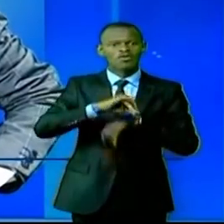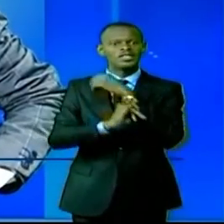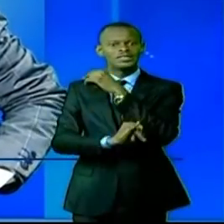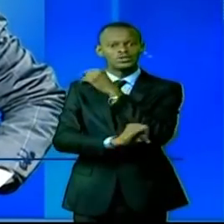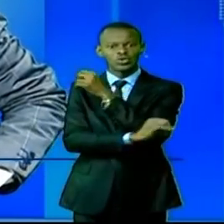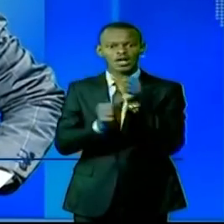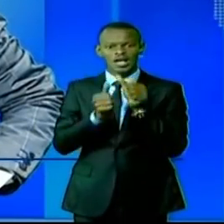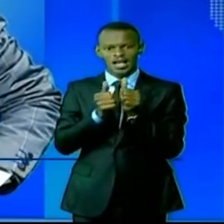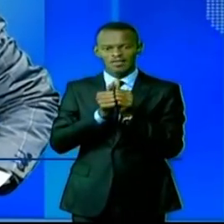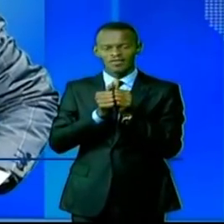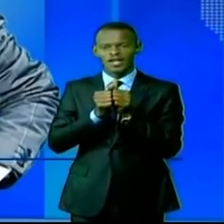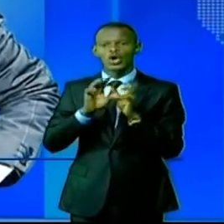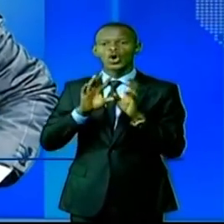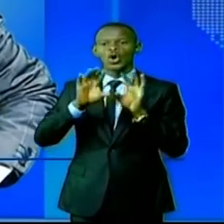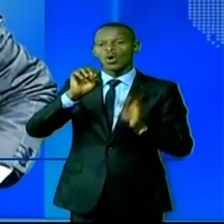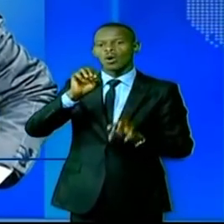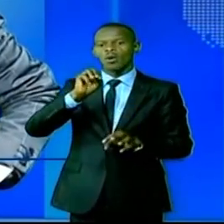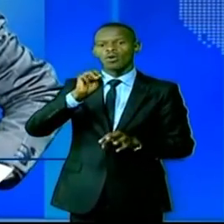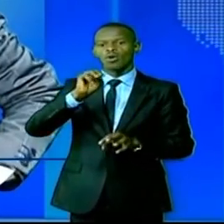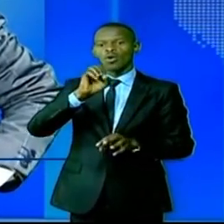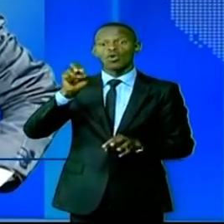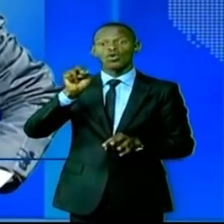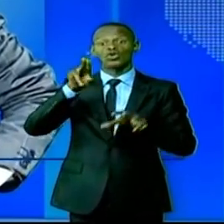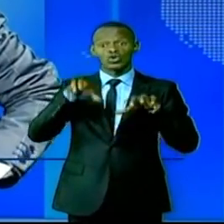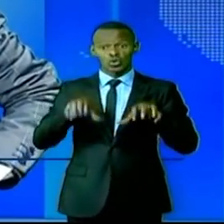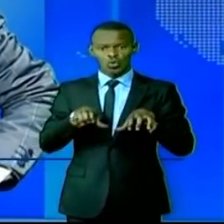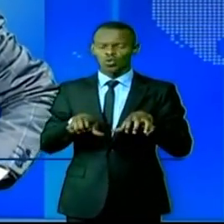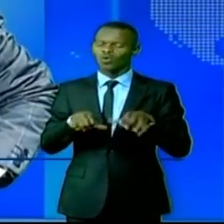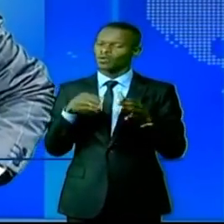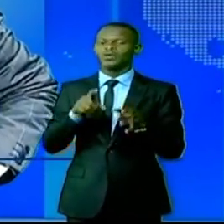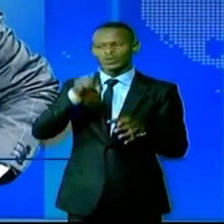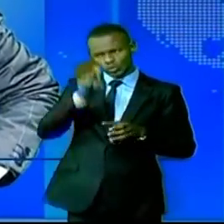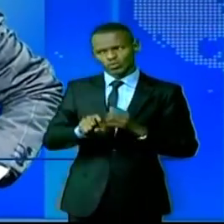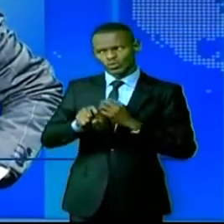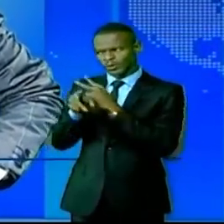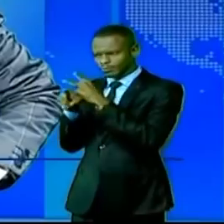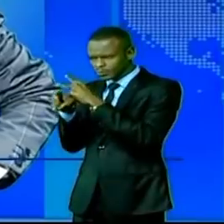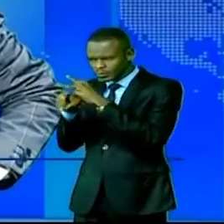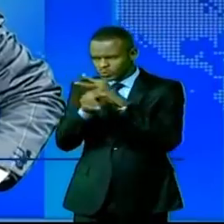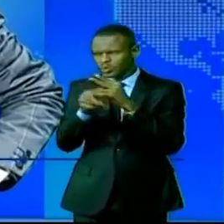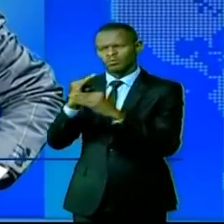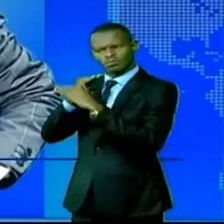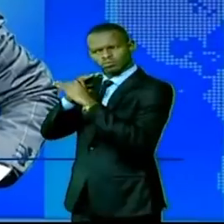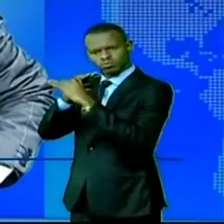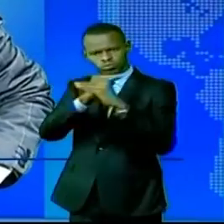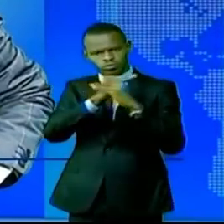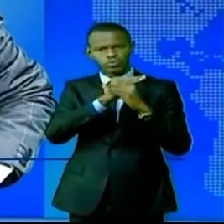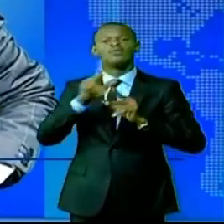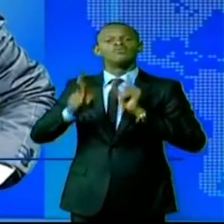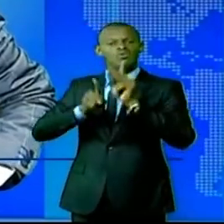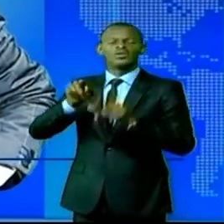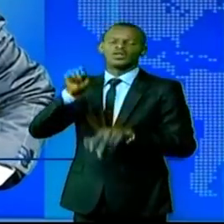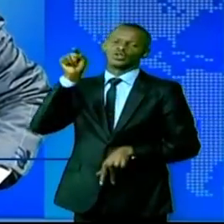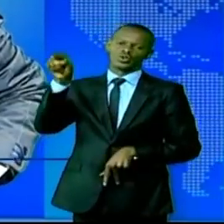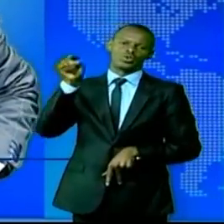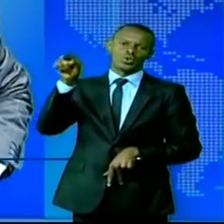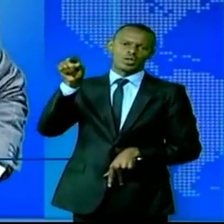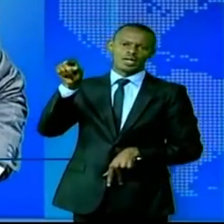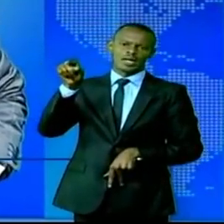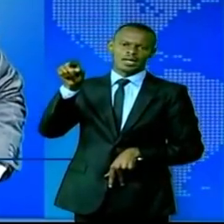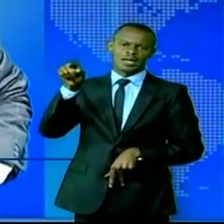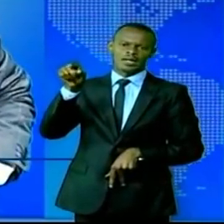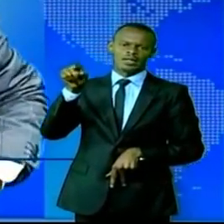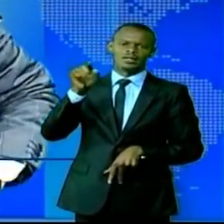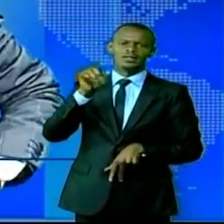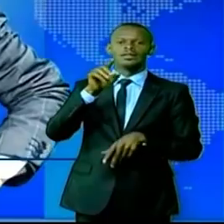à assurer réellement la protection des sinistrés de Safo et d'ailleurs dans la province de l'Ituri.